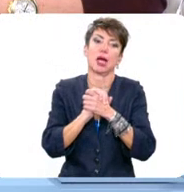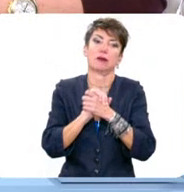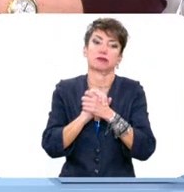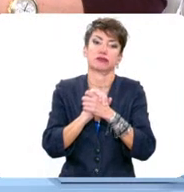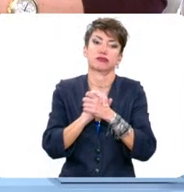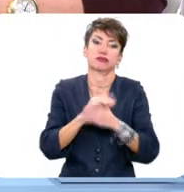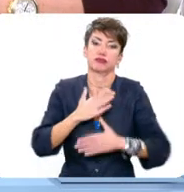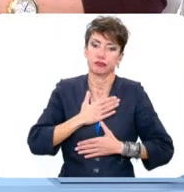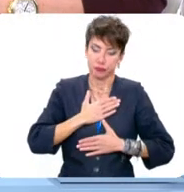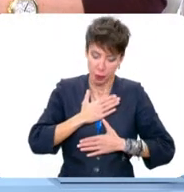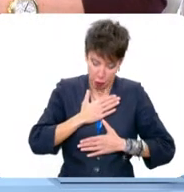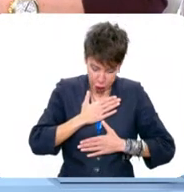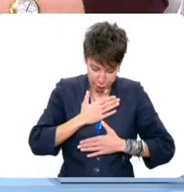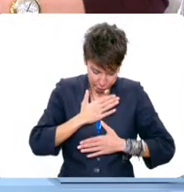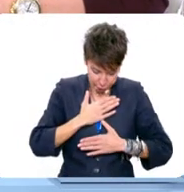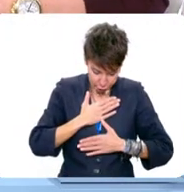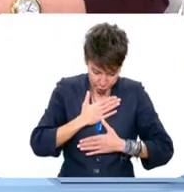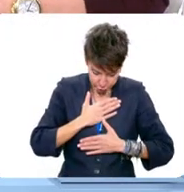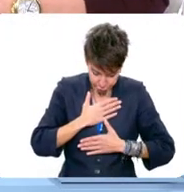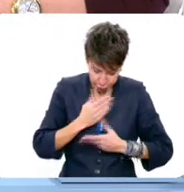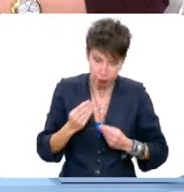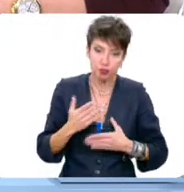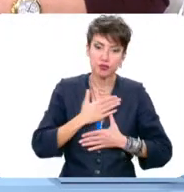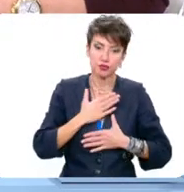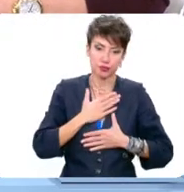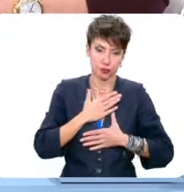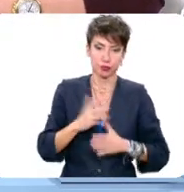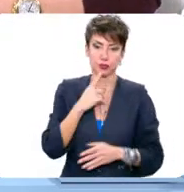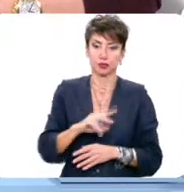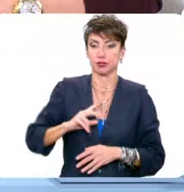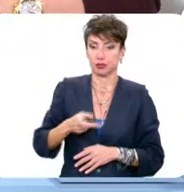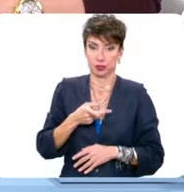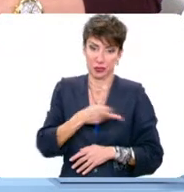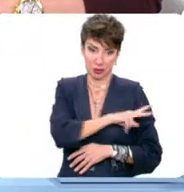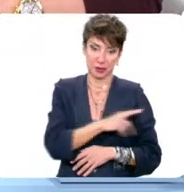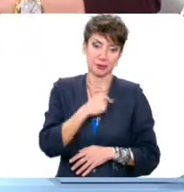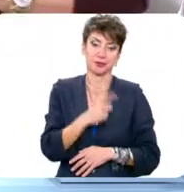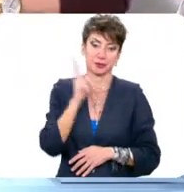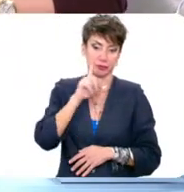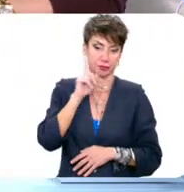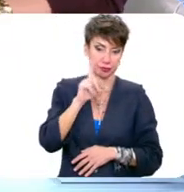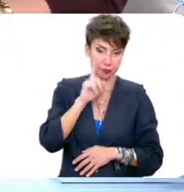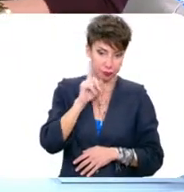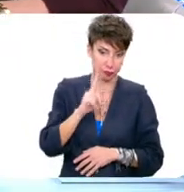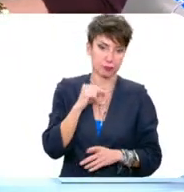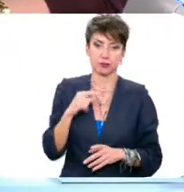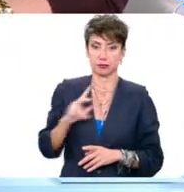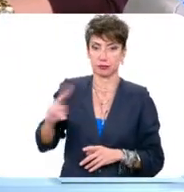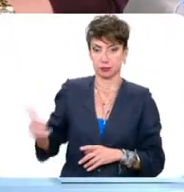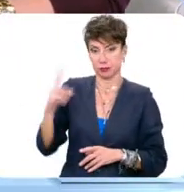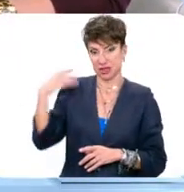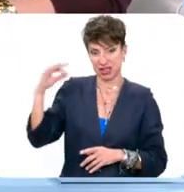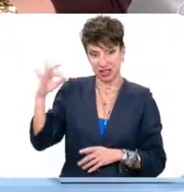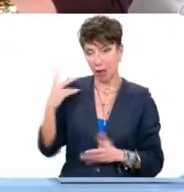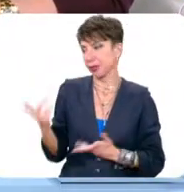Ευχαριστούμε πολύ. Να είστε καλά. Τα συλληπιτήρια μου. Την μητέρα, την κυρία Τασία. Έχουμε την Ωνά του Χρήστου και μια